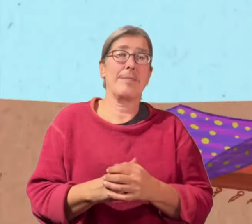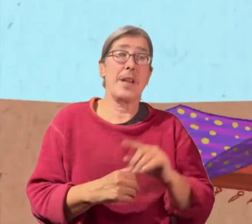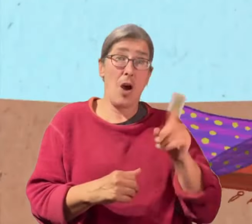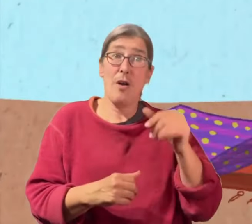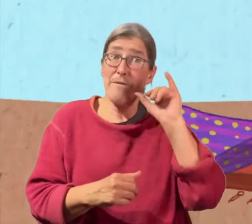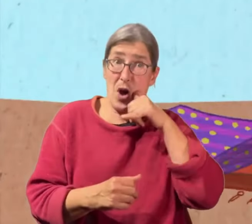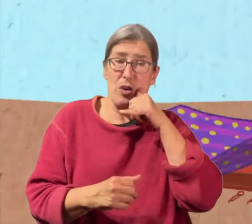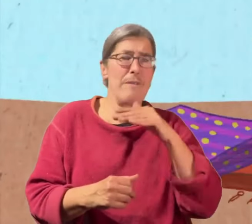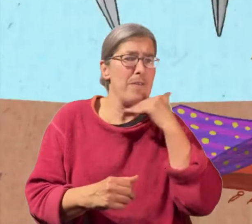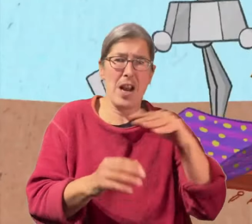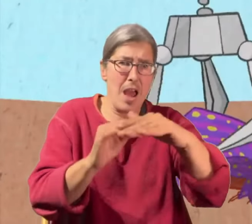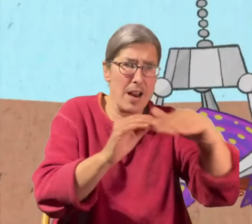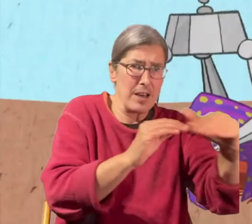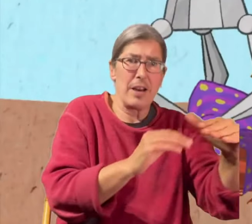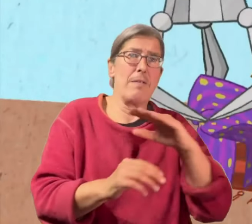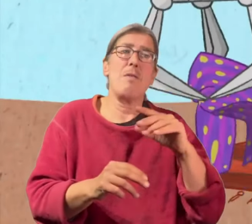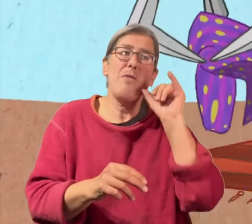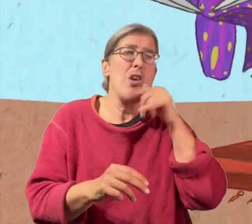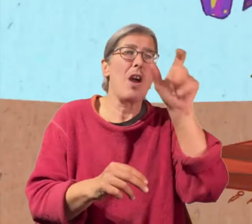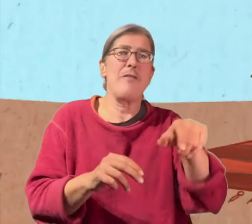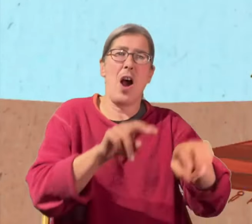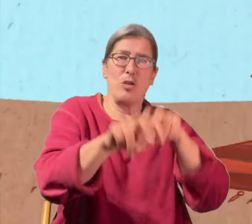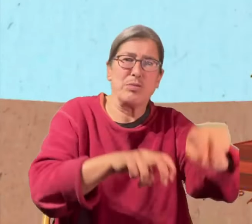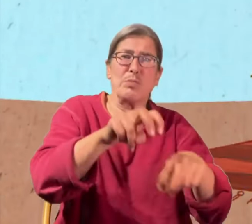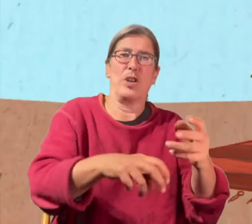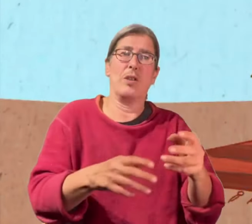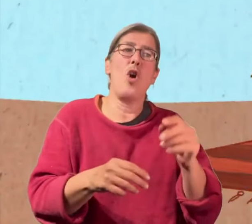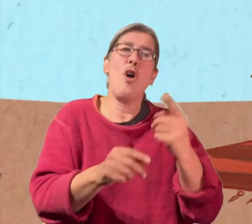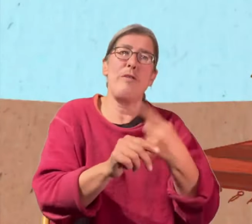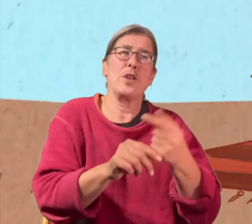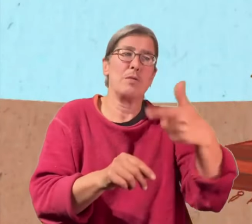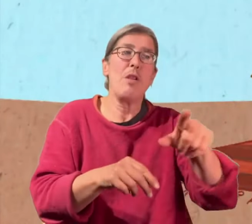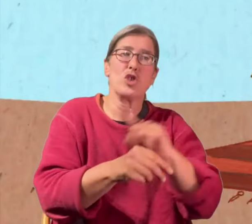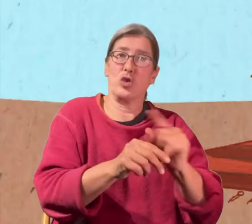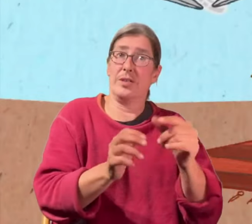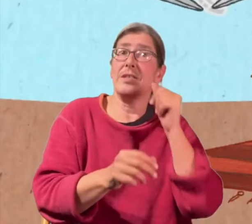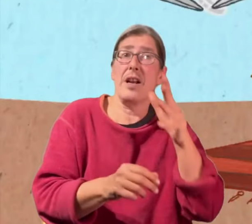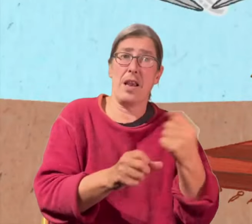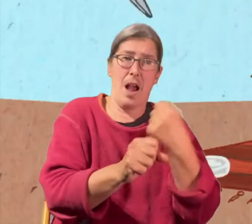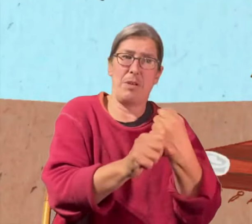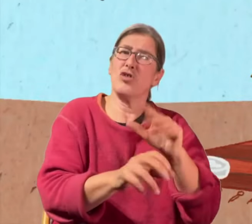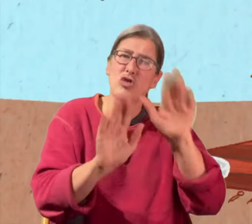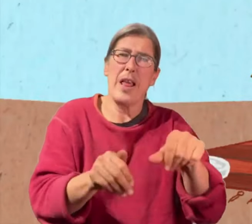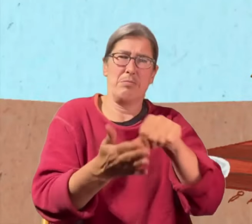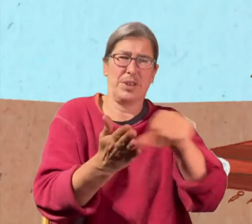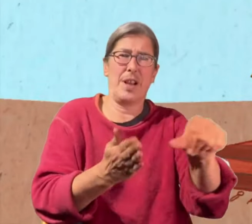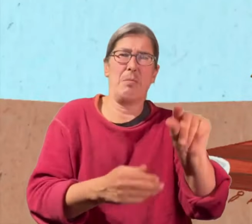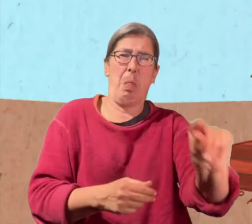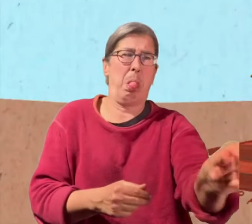Auch Frauen werden in vielen Ländern ausgebeutet. Sie arbeiten oft zwölf Stunden am Tag und werden sehr schlecht bezahlt.